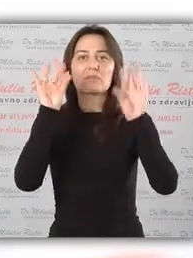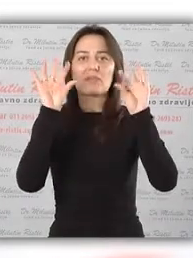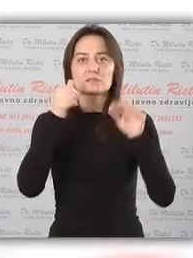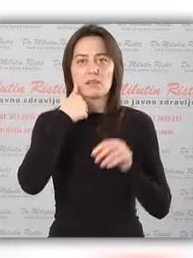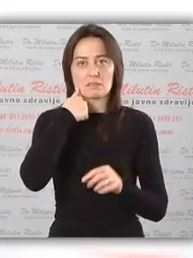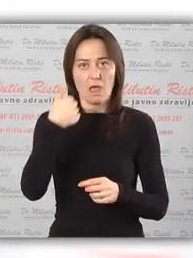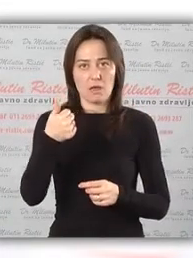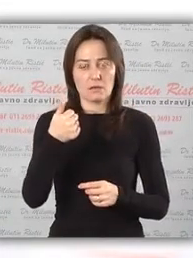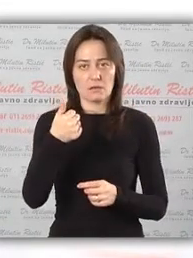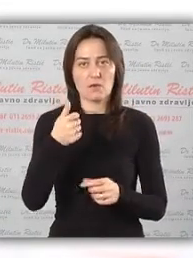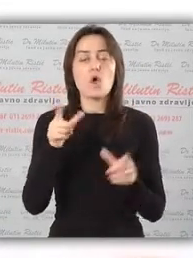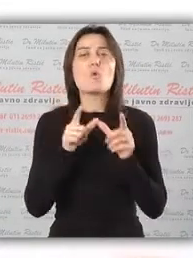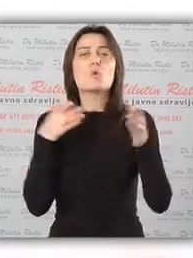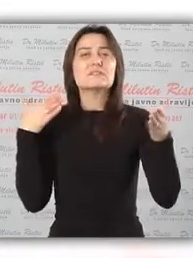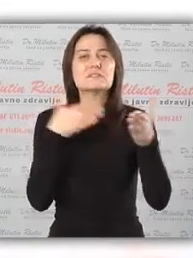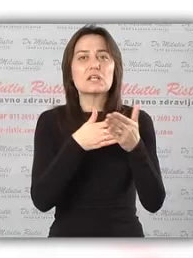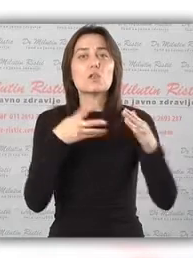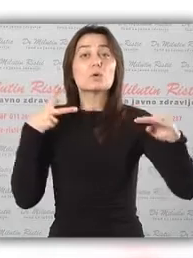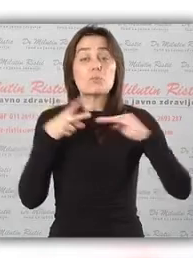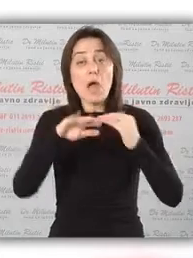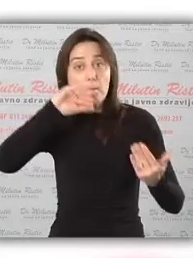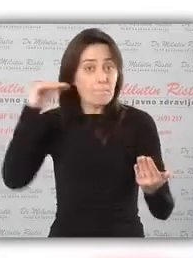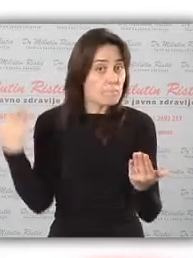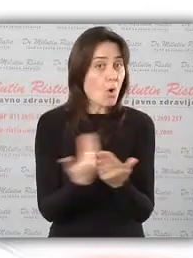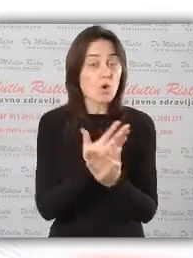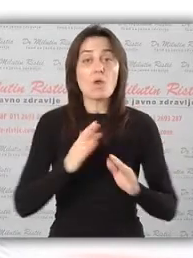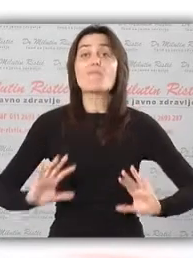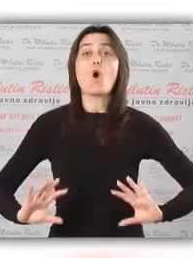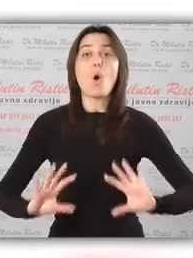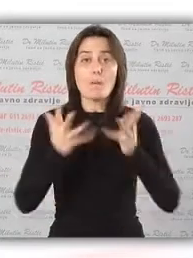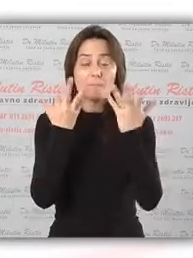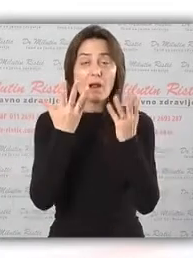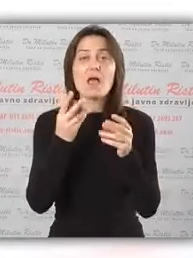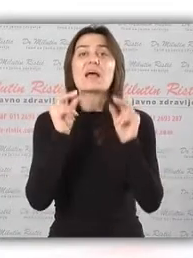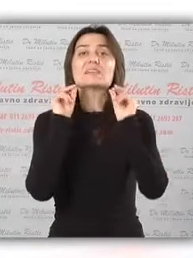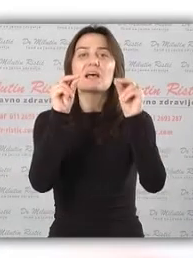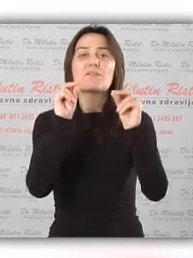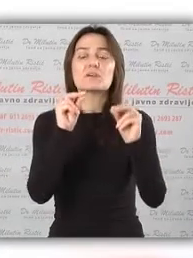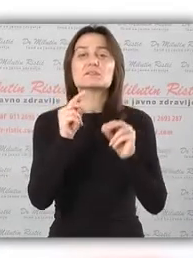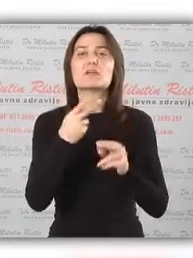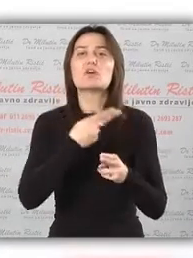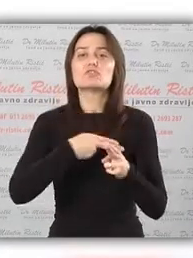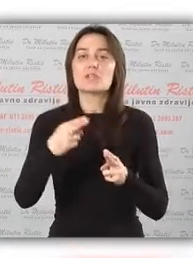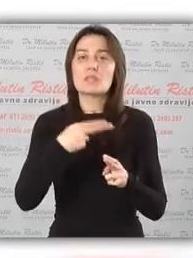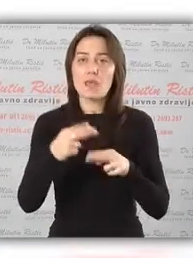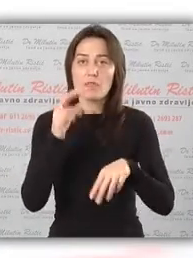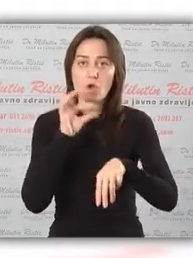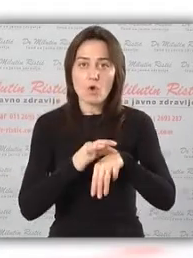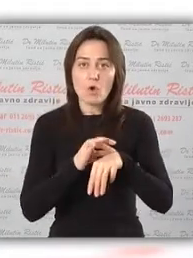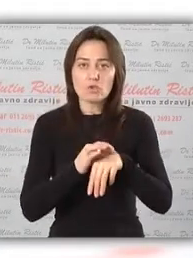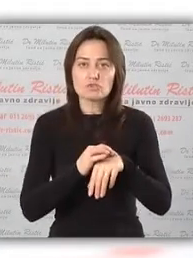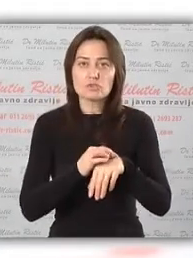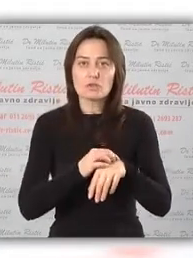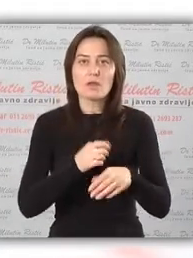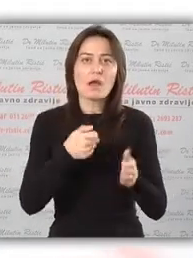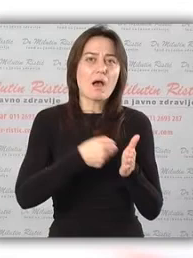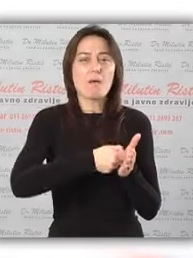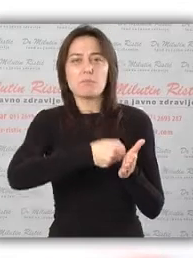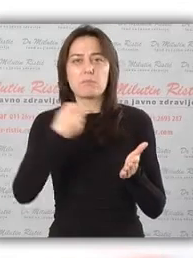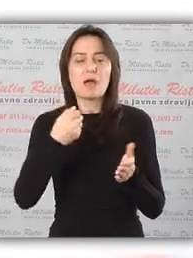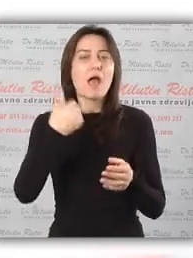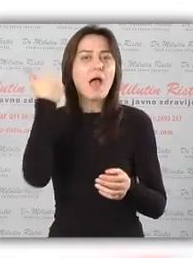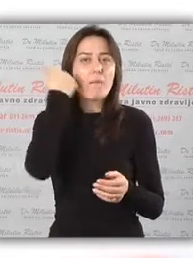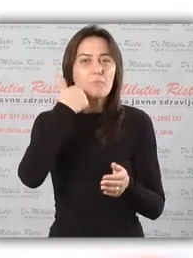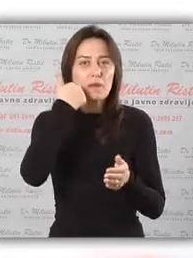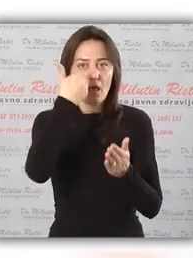do desetak dana. U cilju sprečavanja ponovne upale sinusa, savjetuje se higijena kože, depilacija